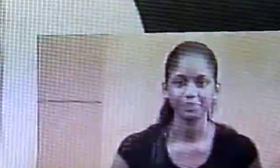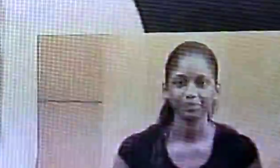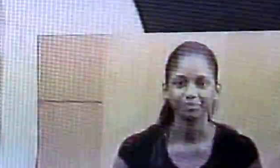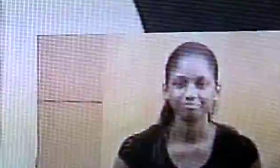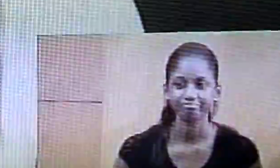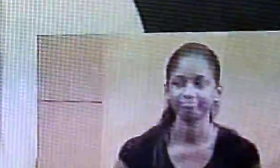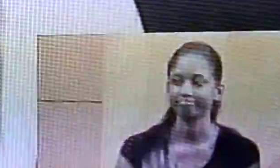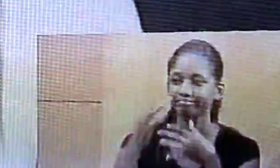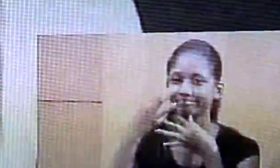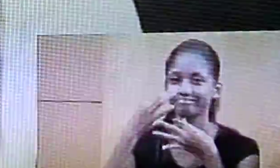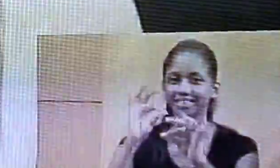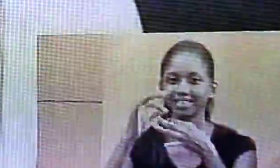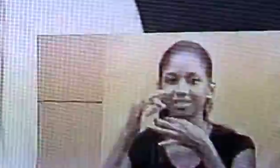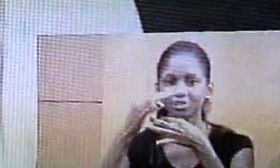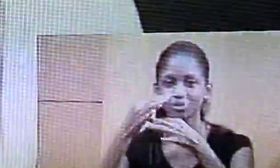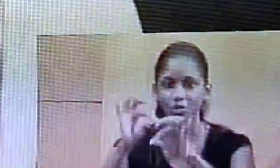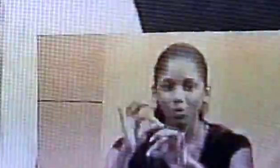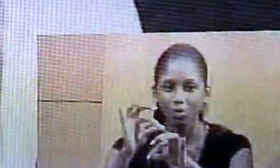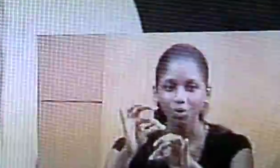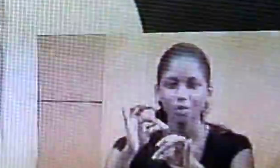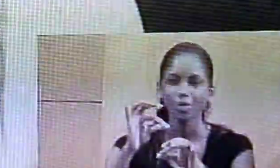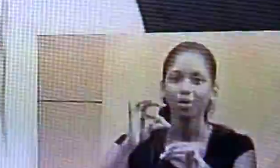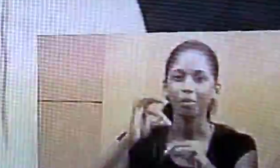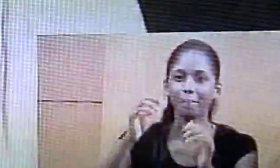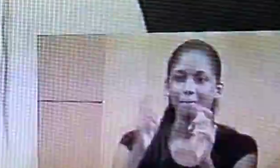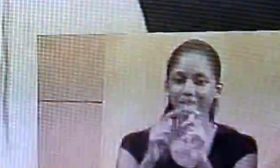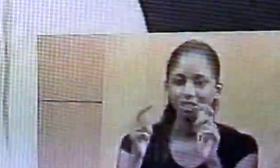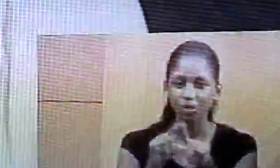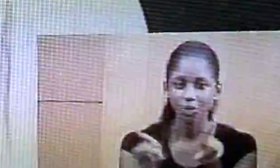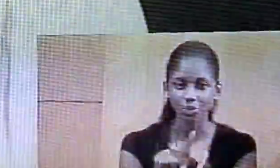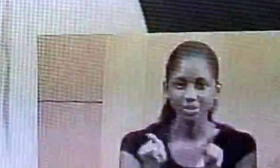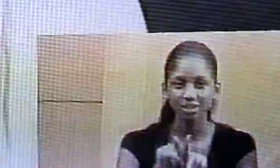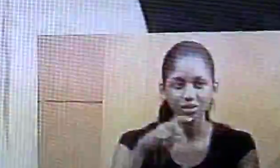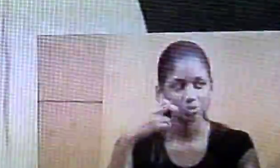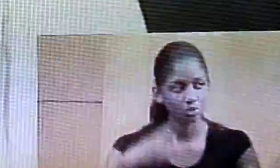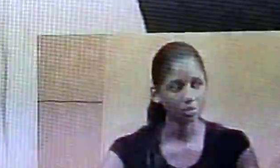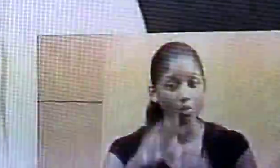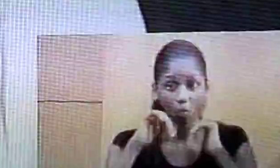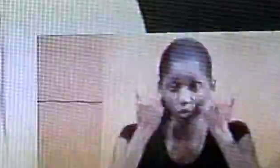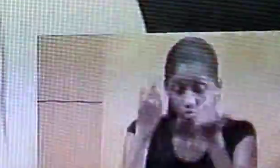une argumentation aussi basse, aussi mesquine. Honte à vous.